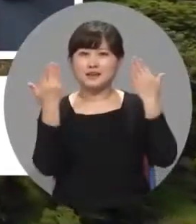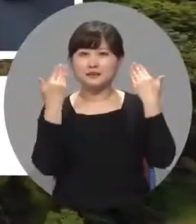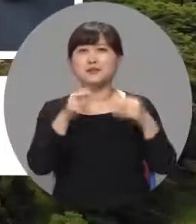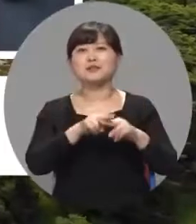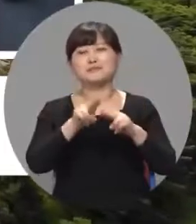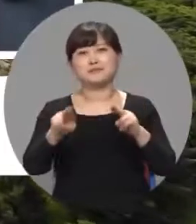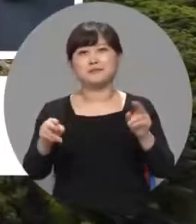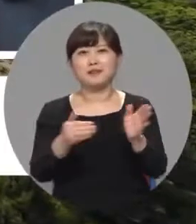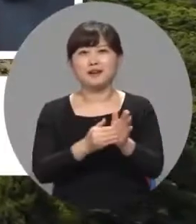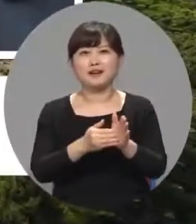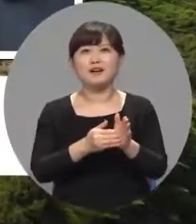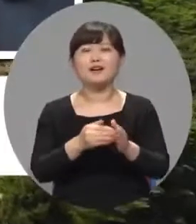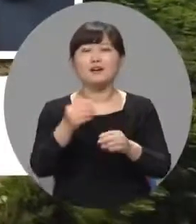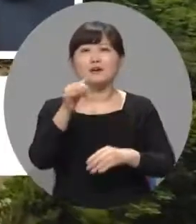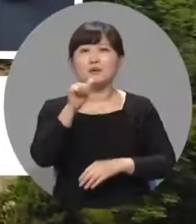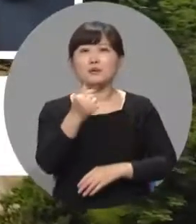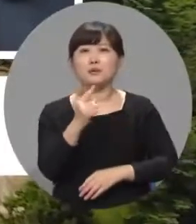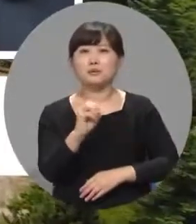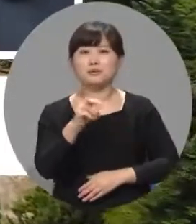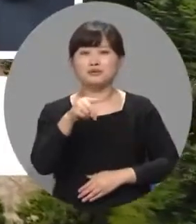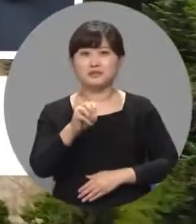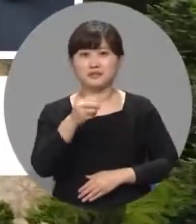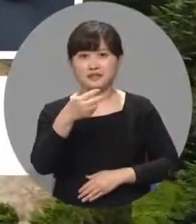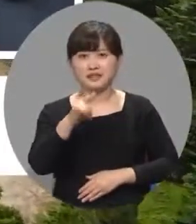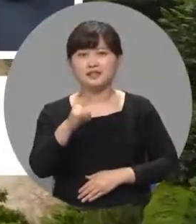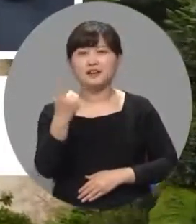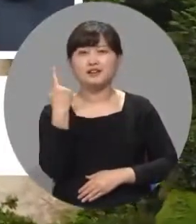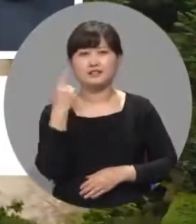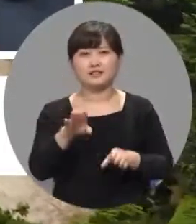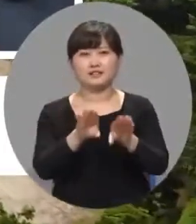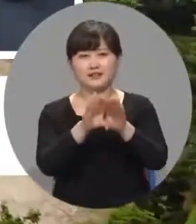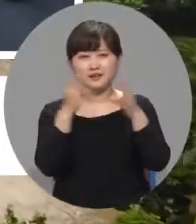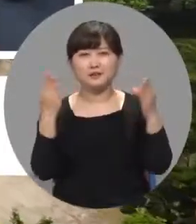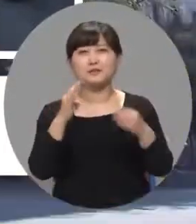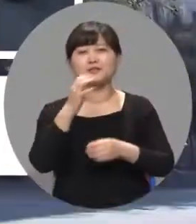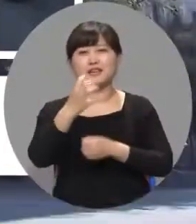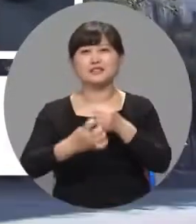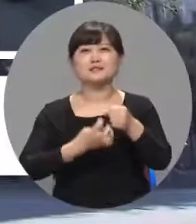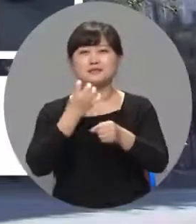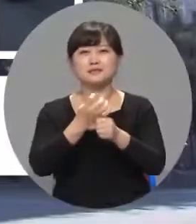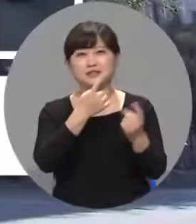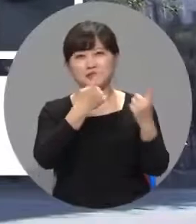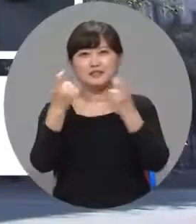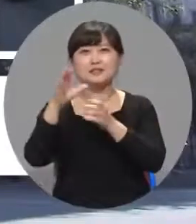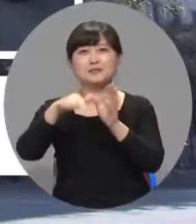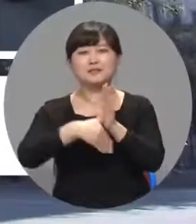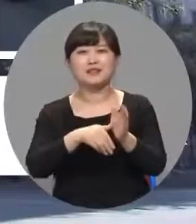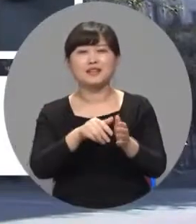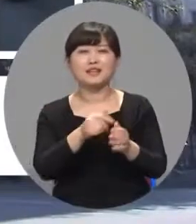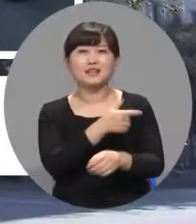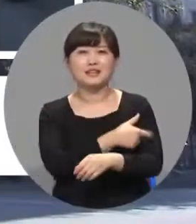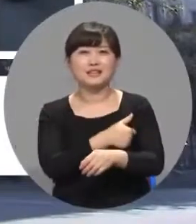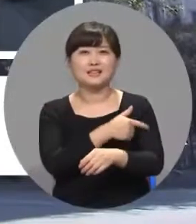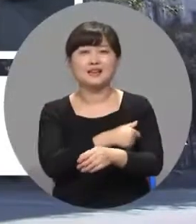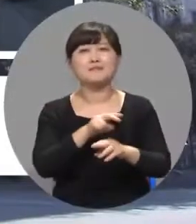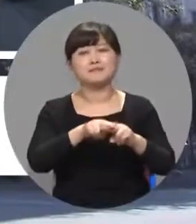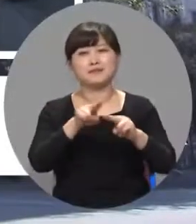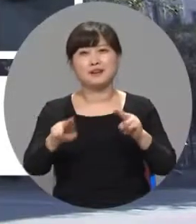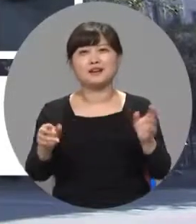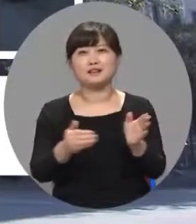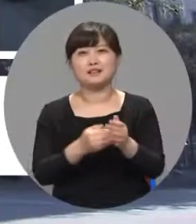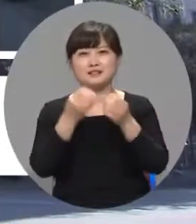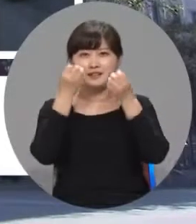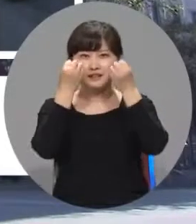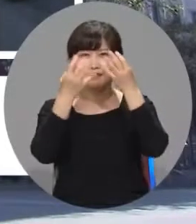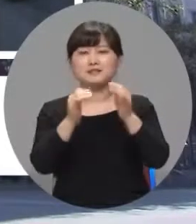상사나 군 등에 따르면 홍성대 이사장은 어제 개교 40주년 기념일에 맞춰 이사장직 에서 4 임했습니다 사실임이